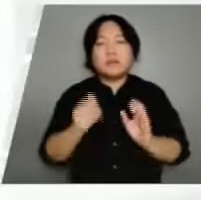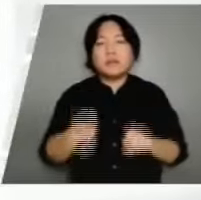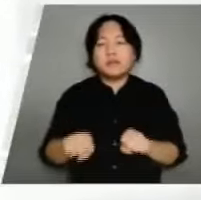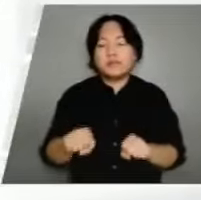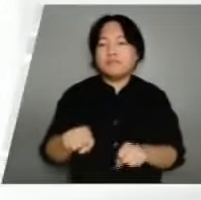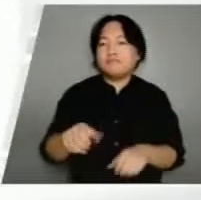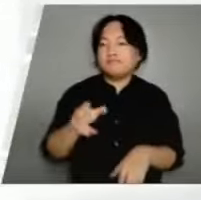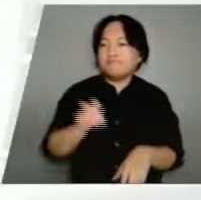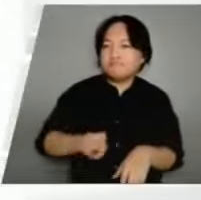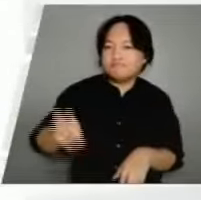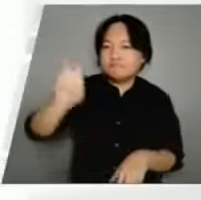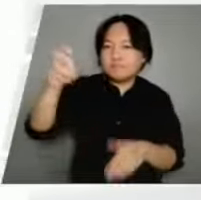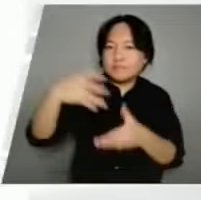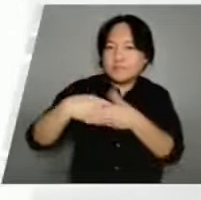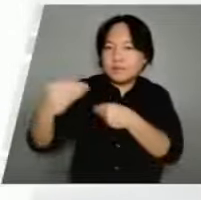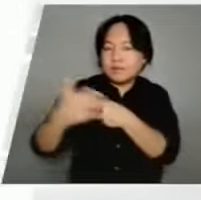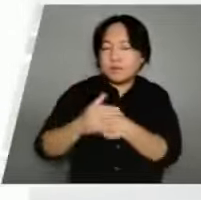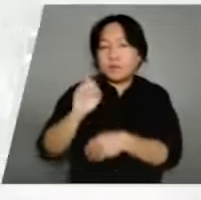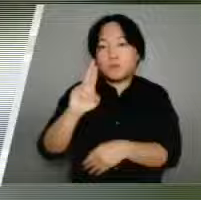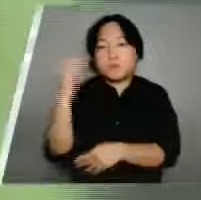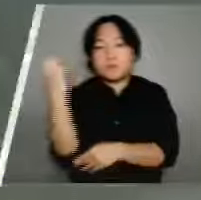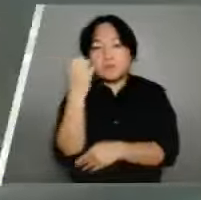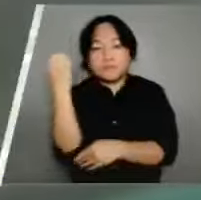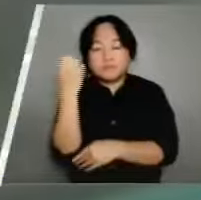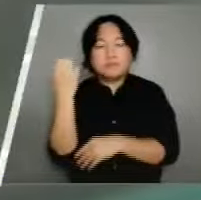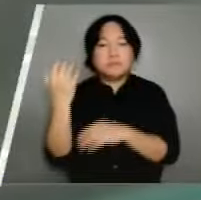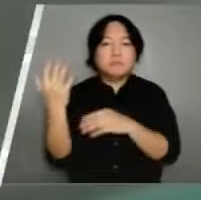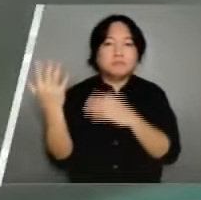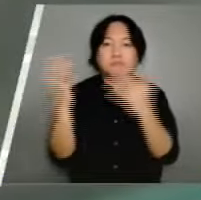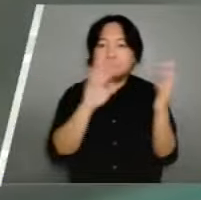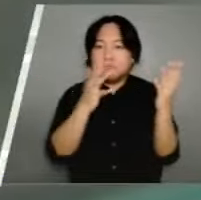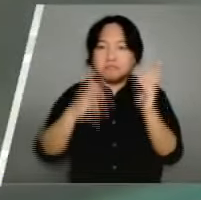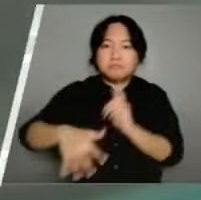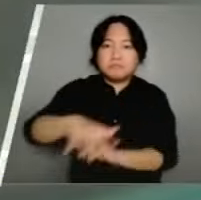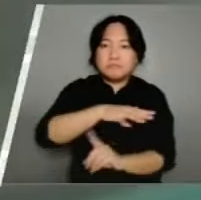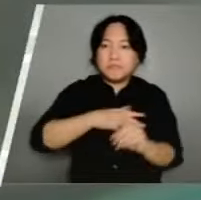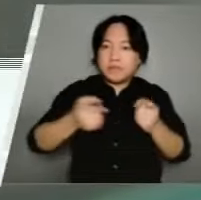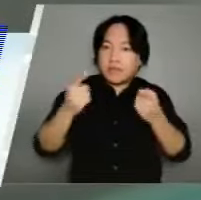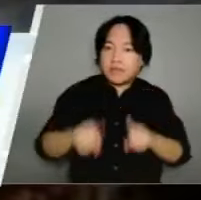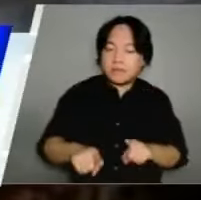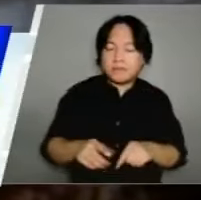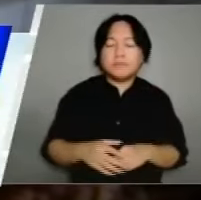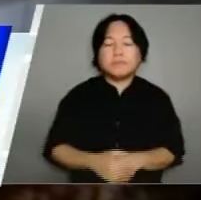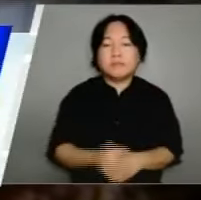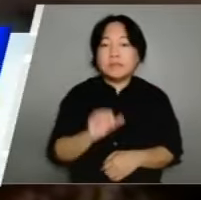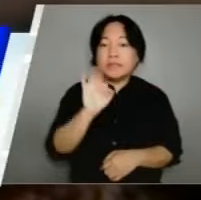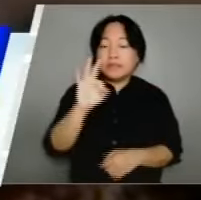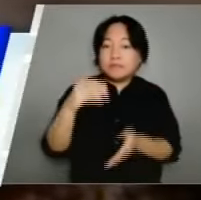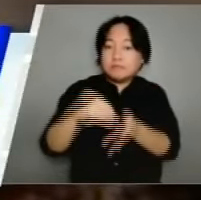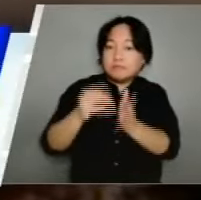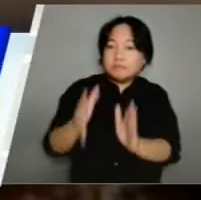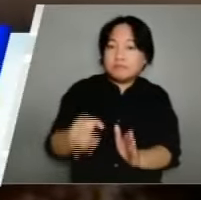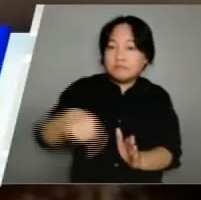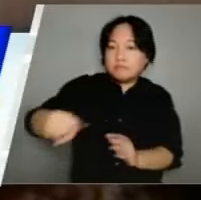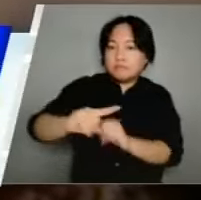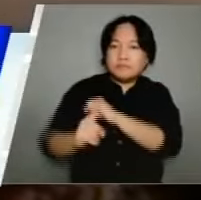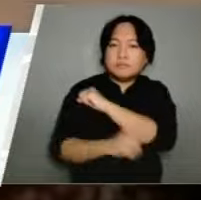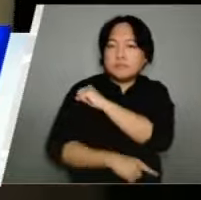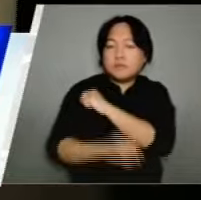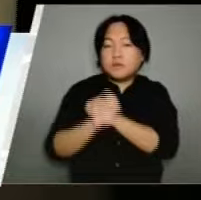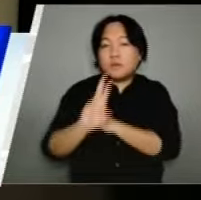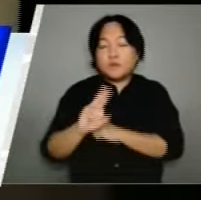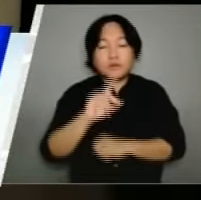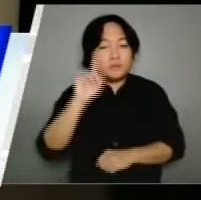may emergency o banta sa kaligtasan. Maaring maparusahan ang mga estudyante at pamunuan ng mga paaralang